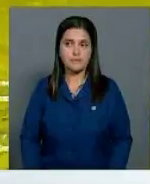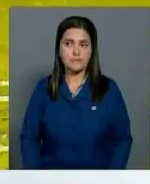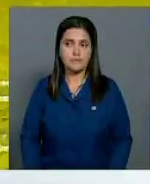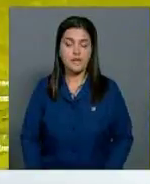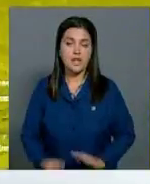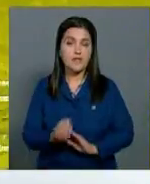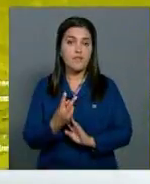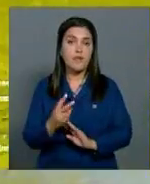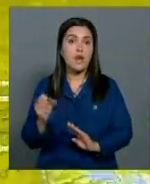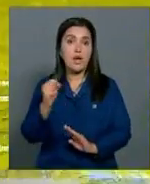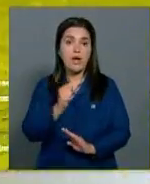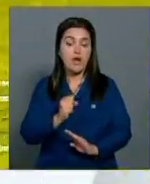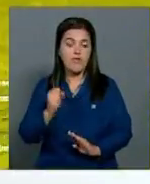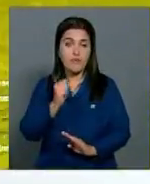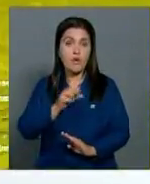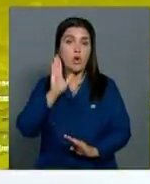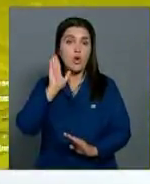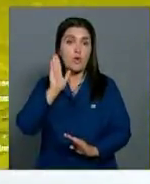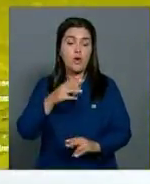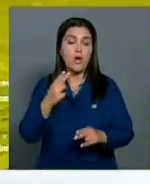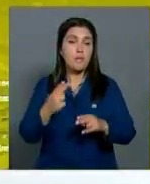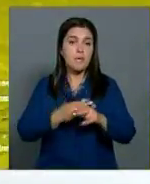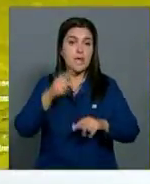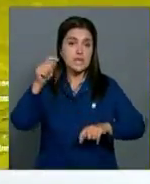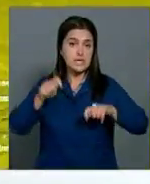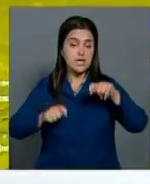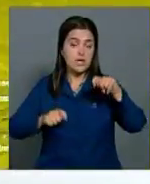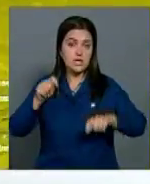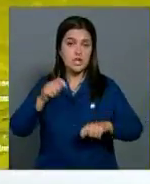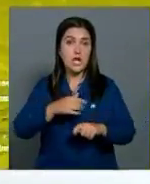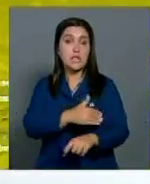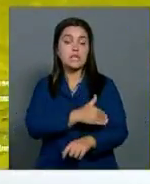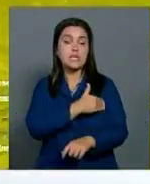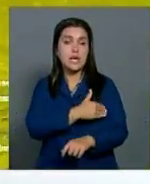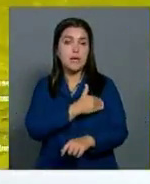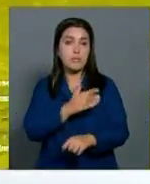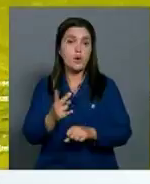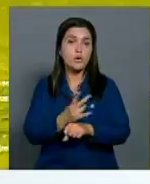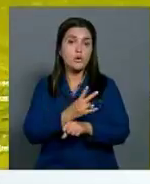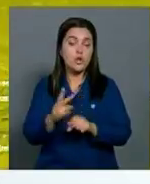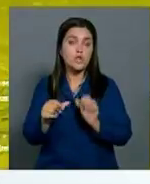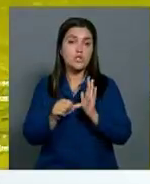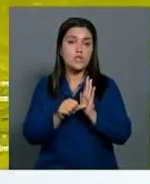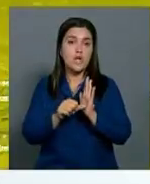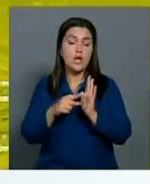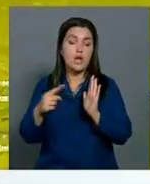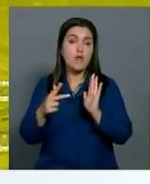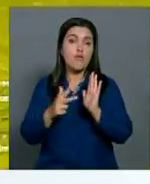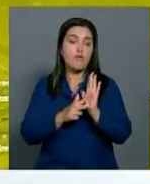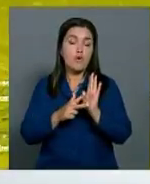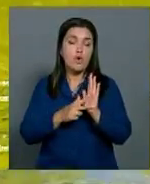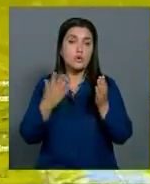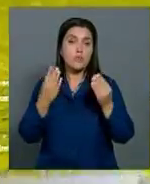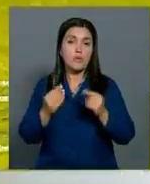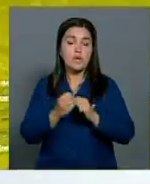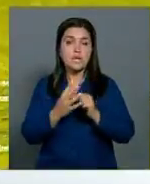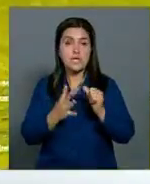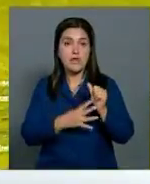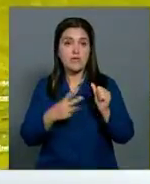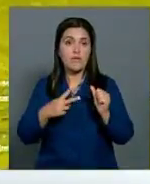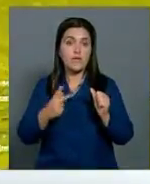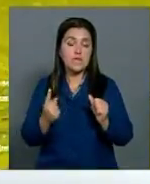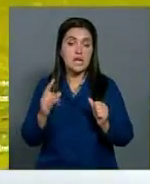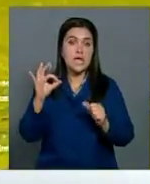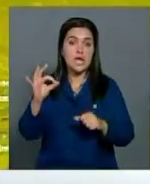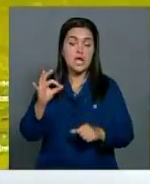12 августа переменная облачность, без осадков. Температура ночью 6-8, днем 19-21